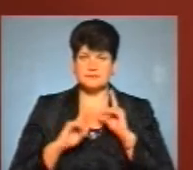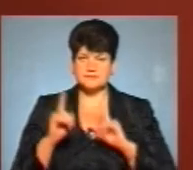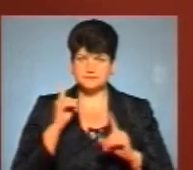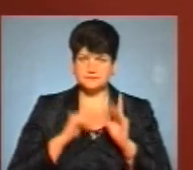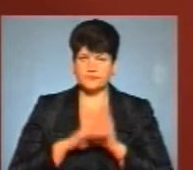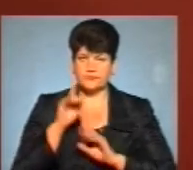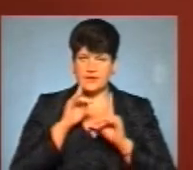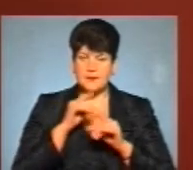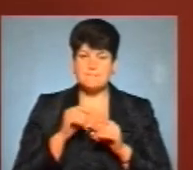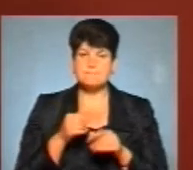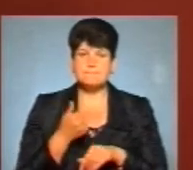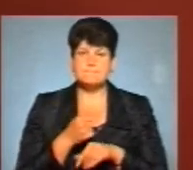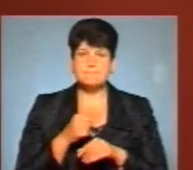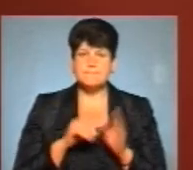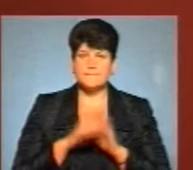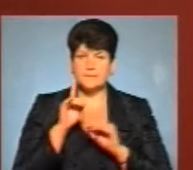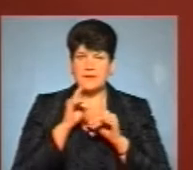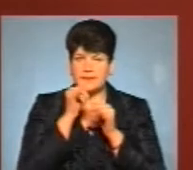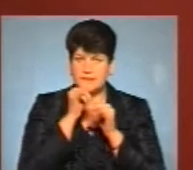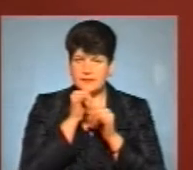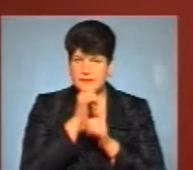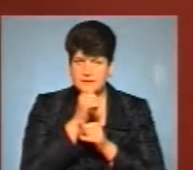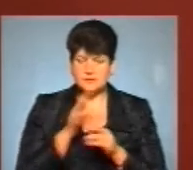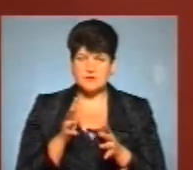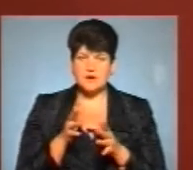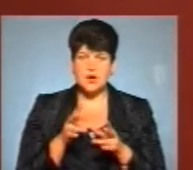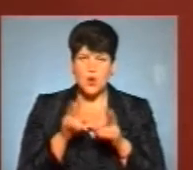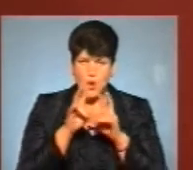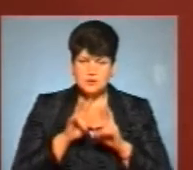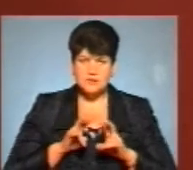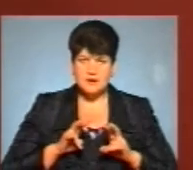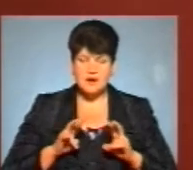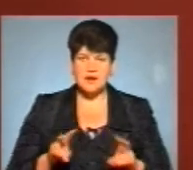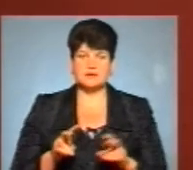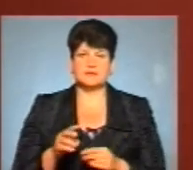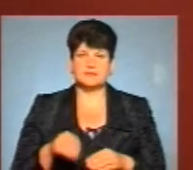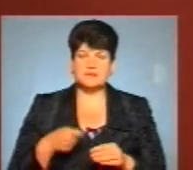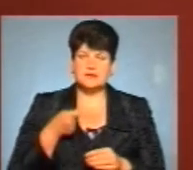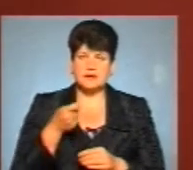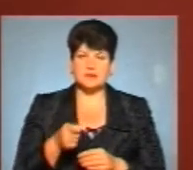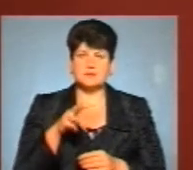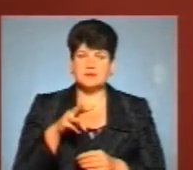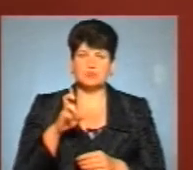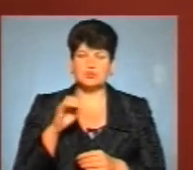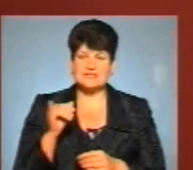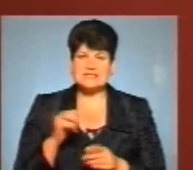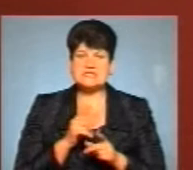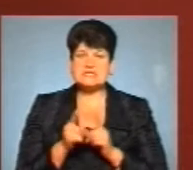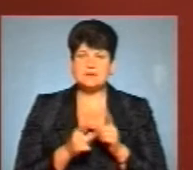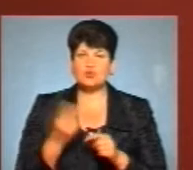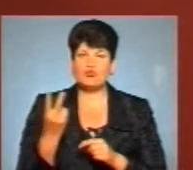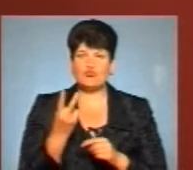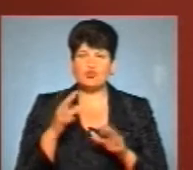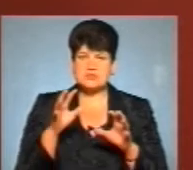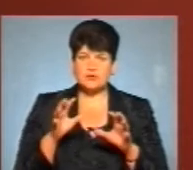парламент не встиг розглянути ініційований нардепом від «Слуги народу» Максимом Бужанським зміни до двох законів, які